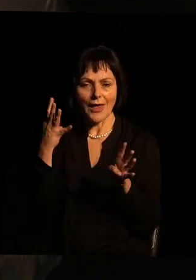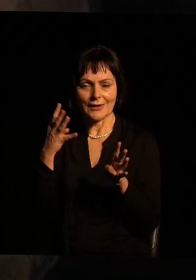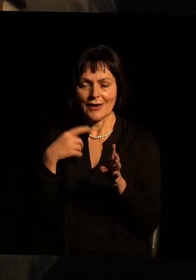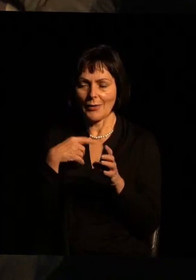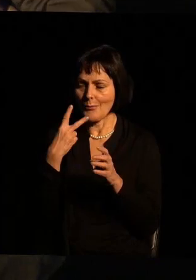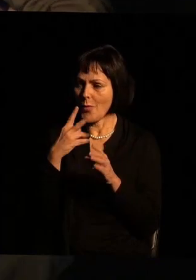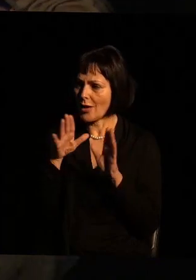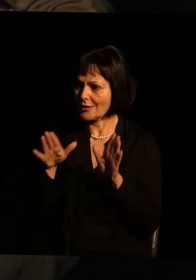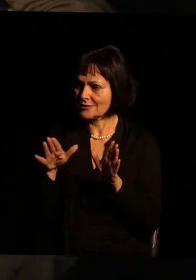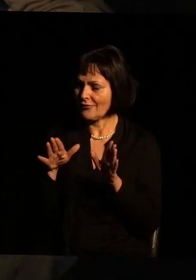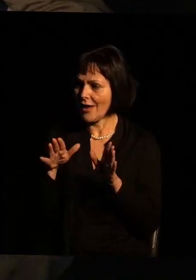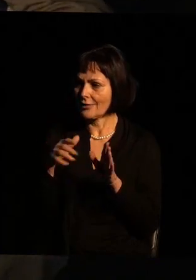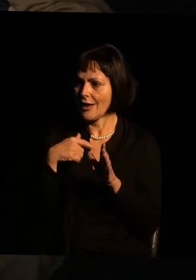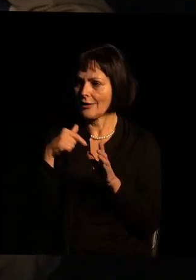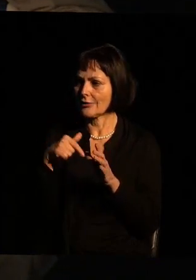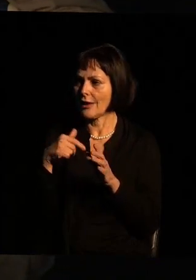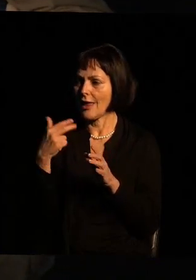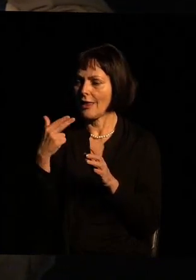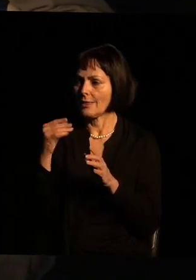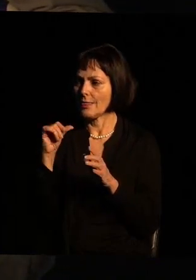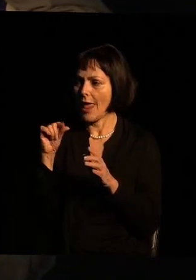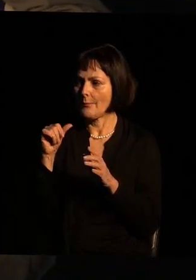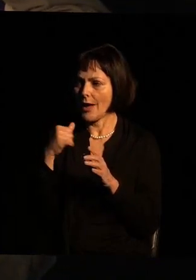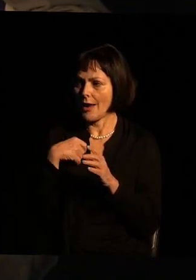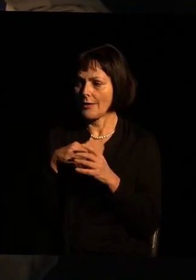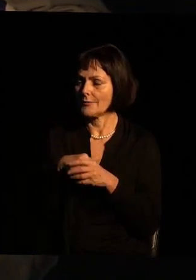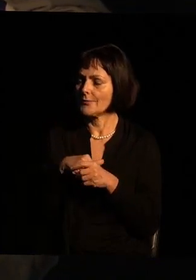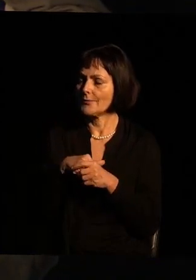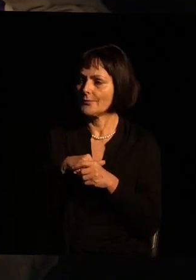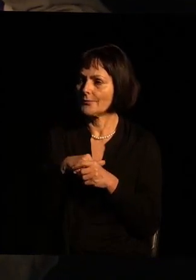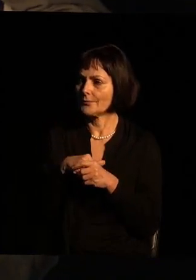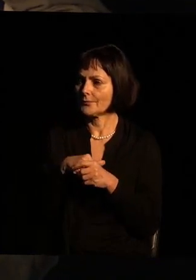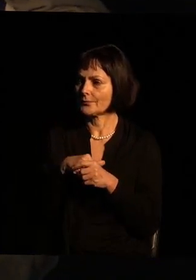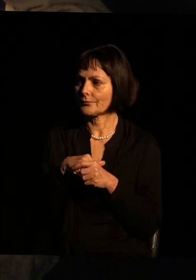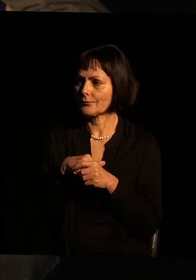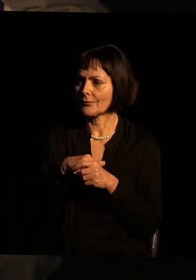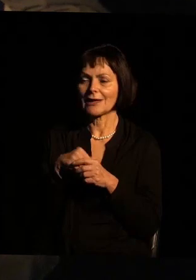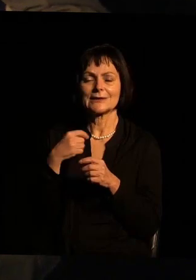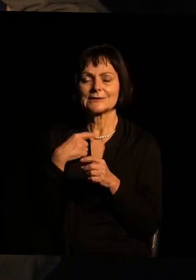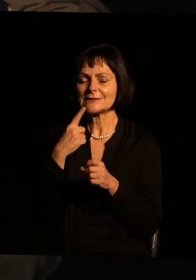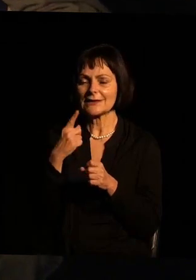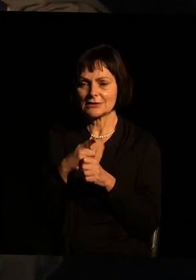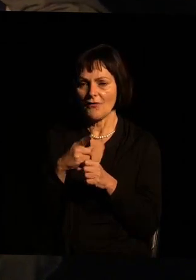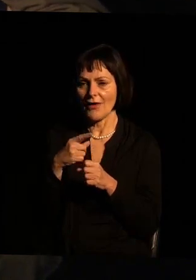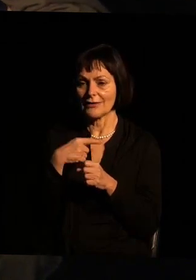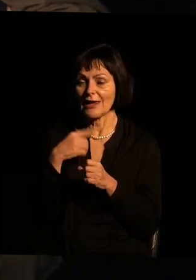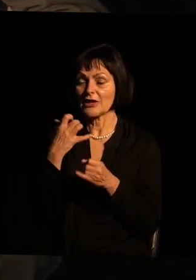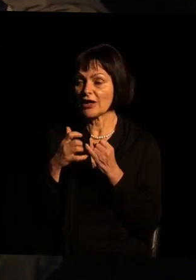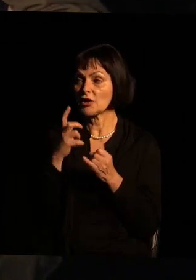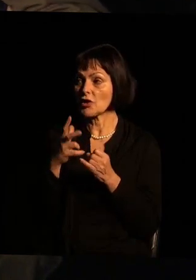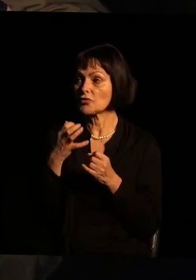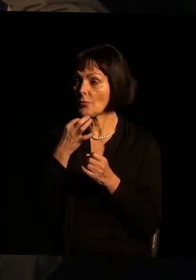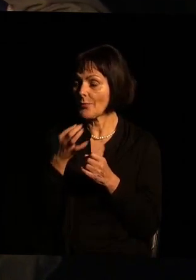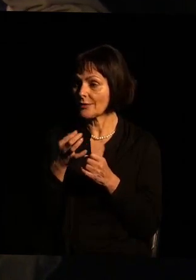są pokazywane od strony tutaj, od strony Przełęczy Południowej, właśnie od strony Nepalu. Czyli zdecydowanie, jeżeli ktoś mnie